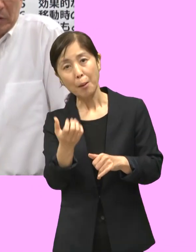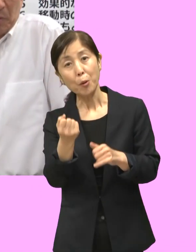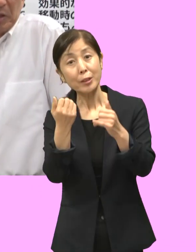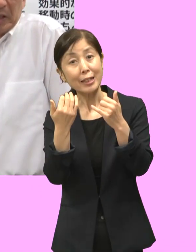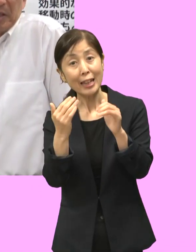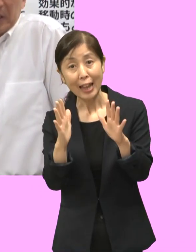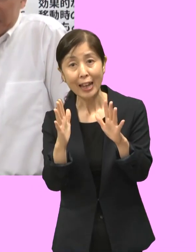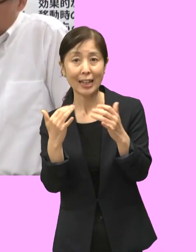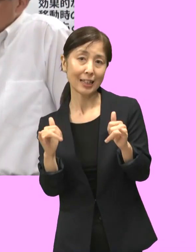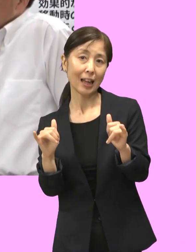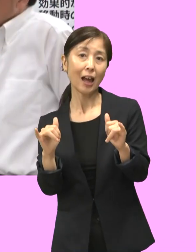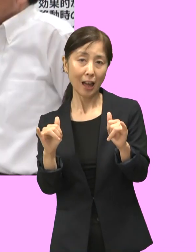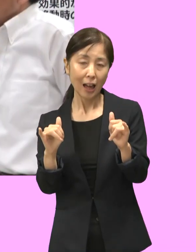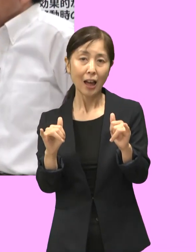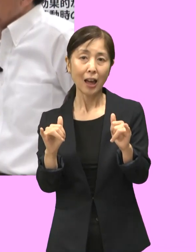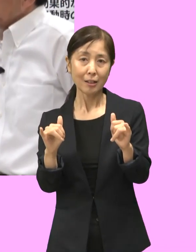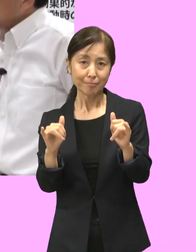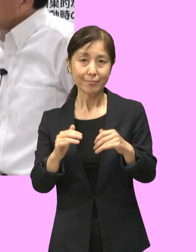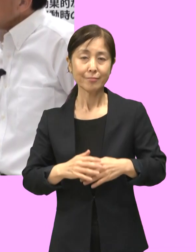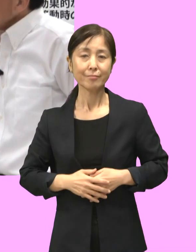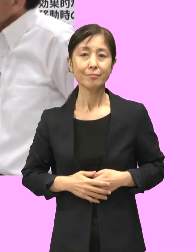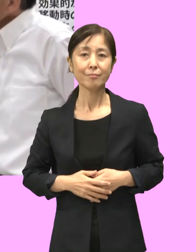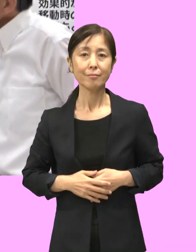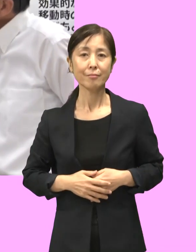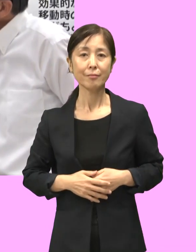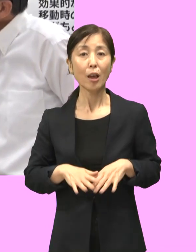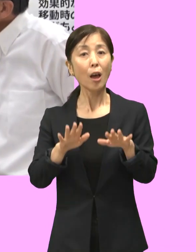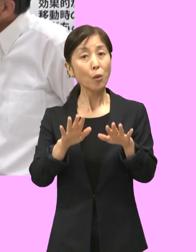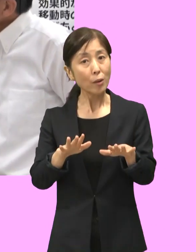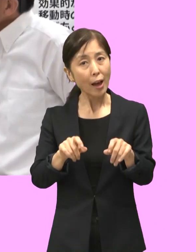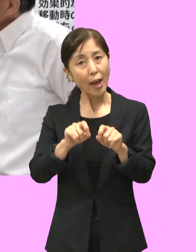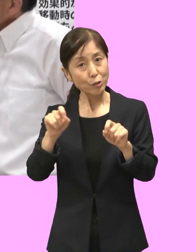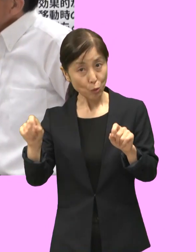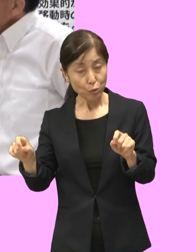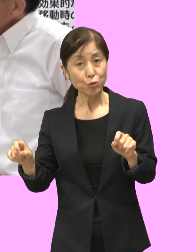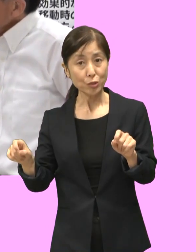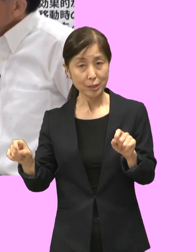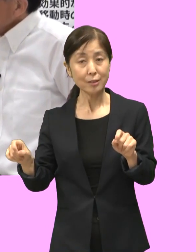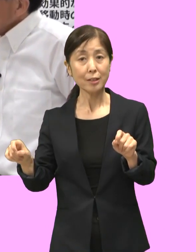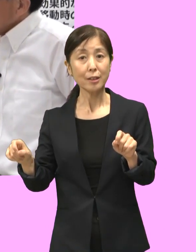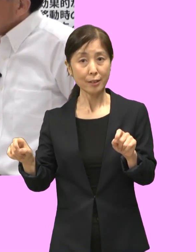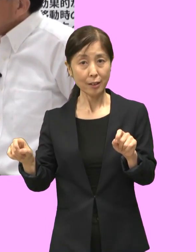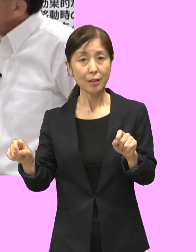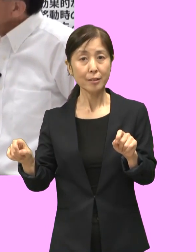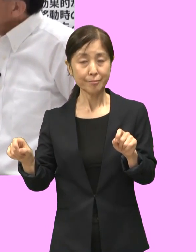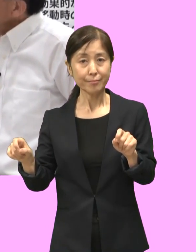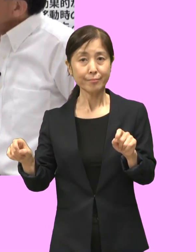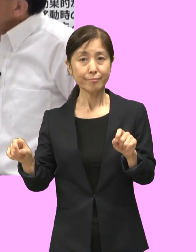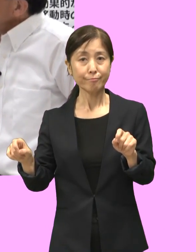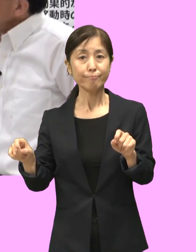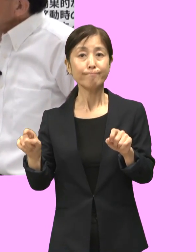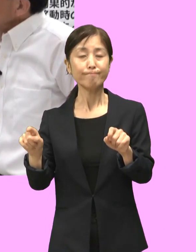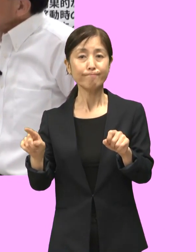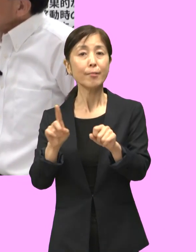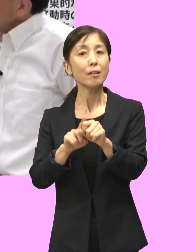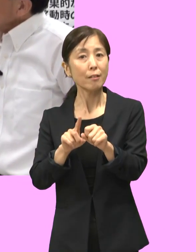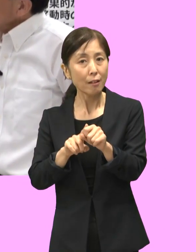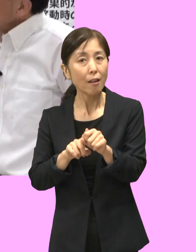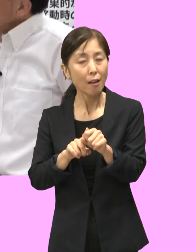持病などを持ってられない方ということになります。で今回延長するにあたってですね、